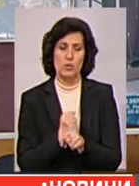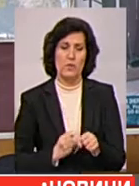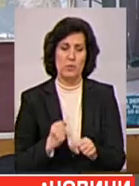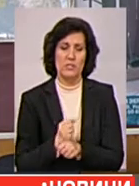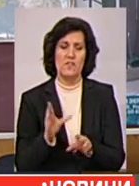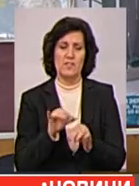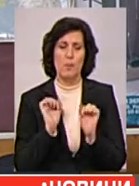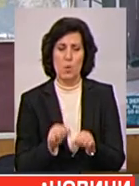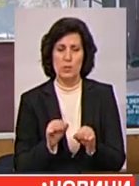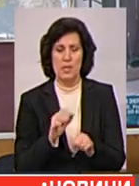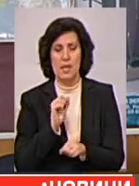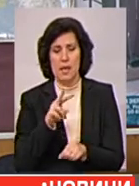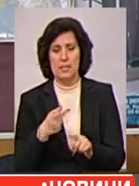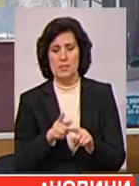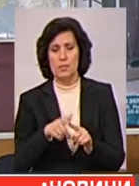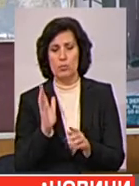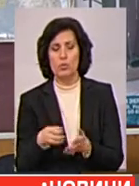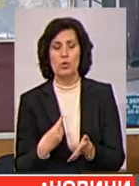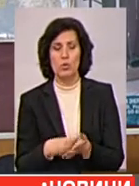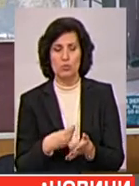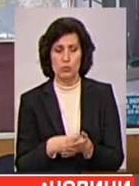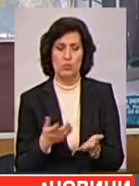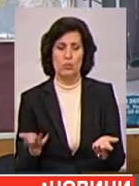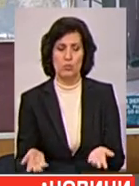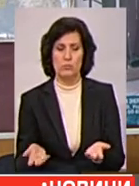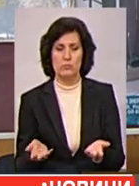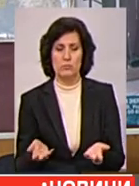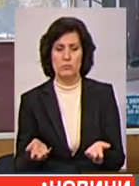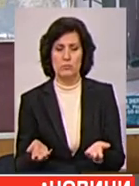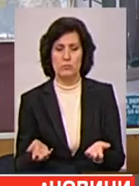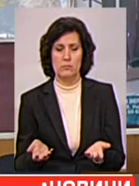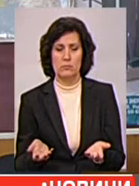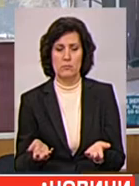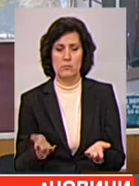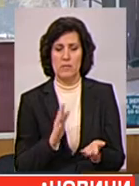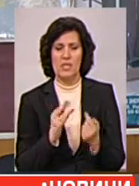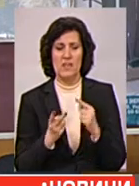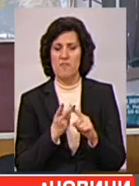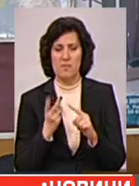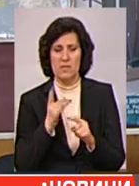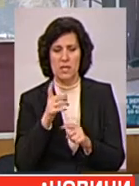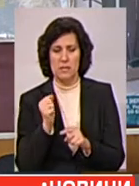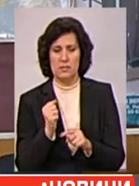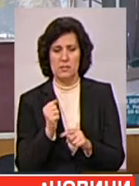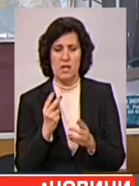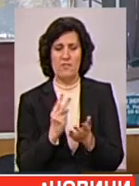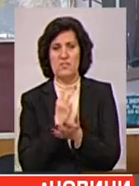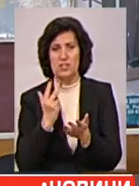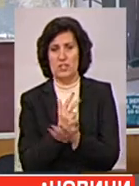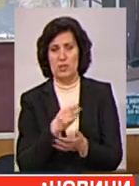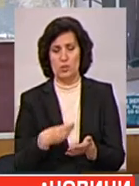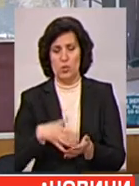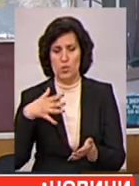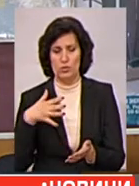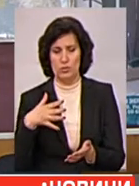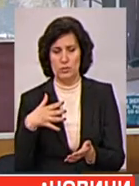і все можливо, але це буде коштувати не в півтора рази, а вдвічі-тричі дорожче, ніж